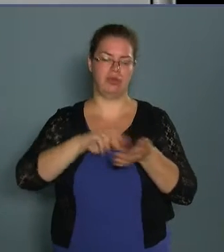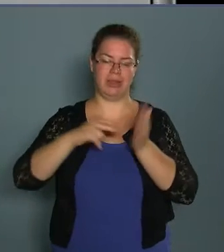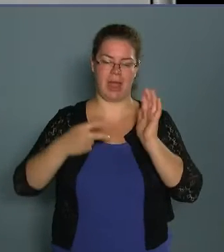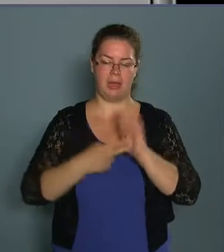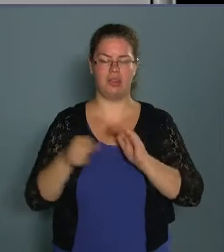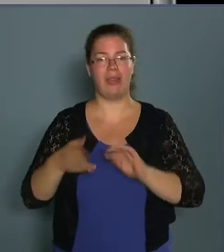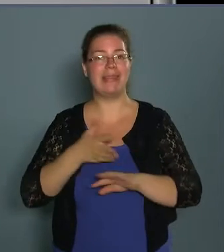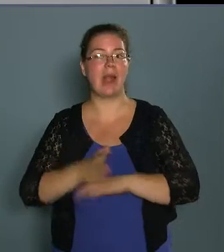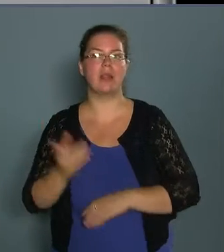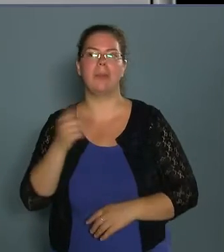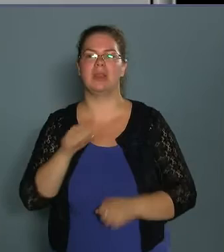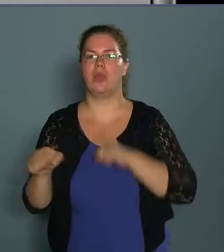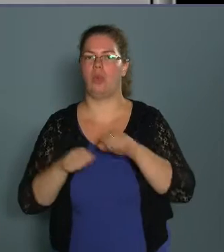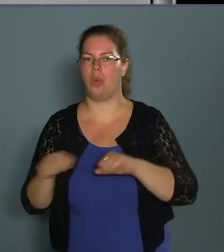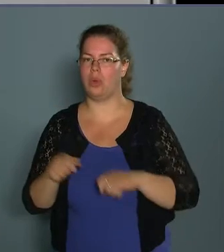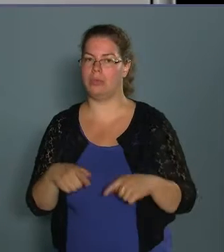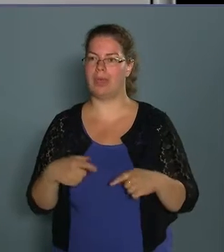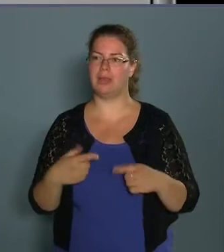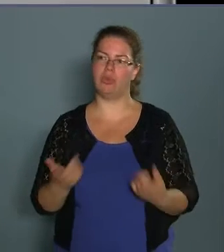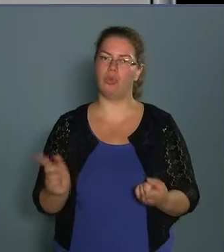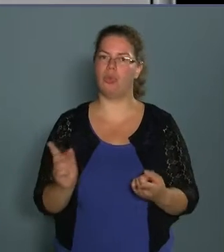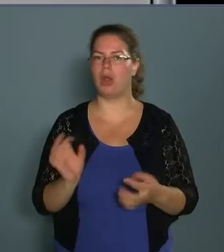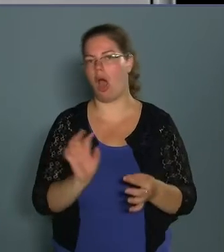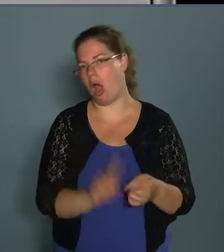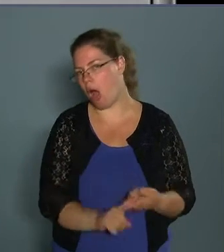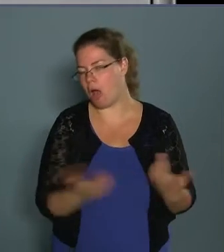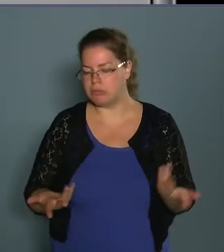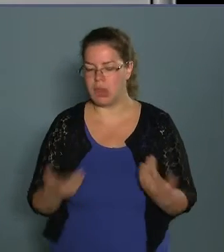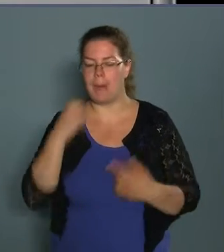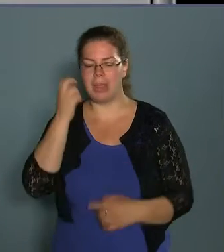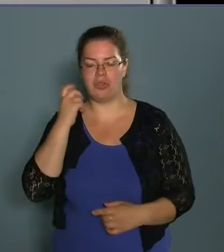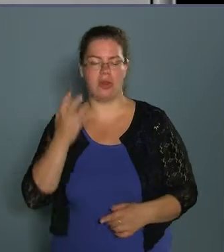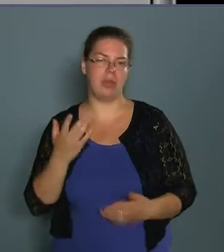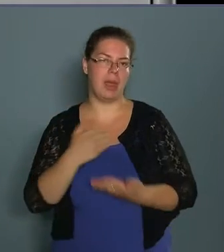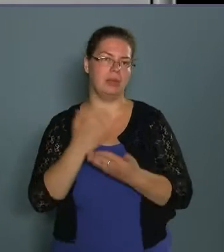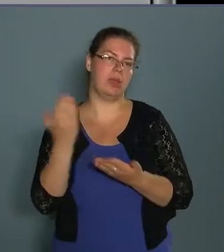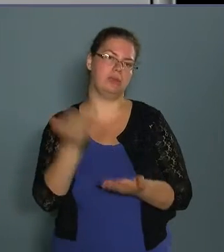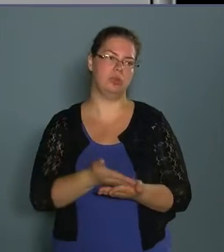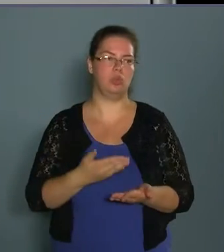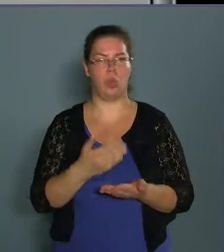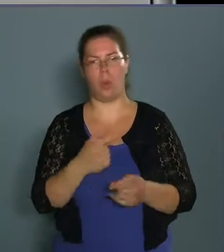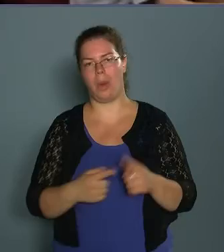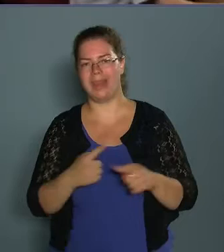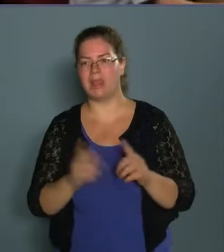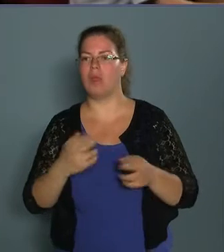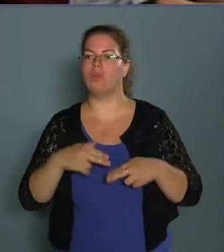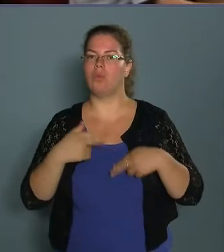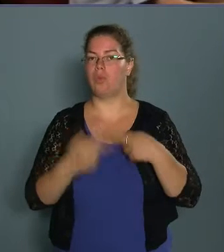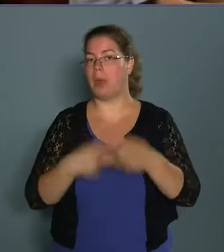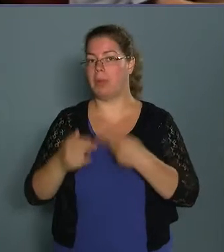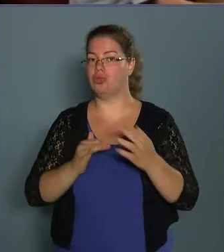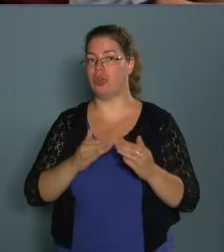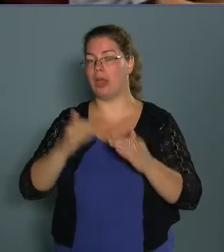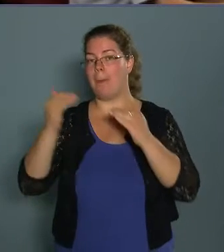terv, és ezáltal, ami az önkormányzatunkra esik, Pesterzsébetnek jutó rész, az folyamatosan emelkedő